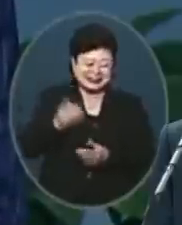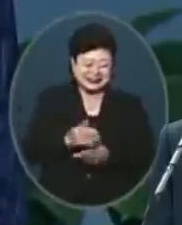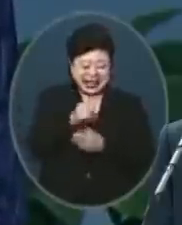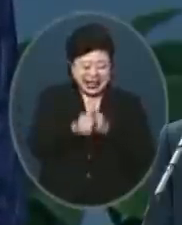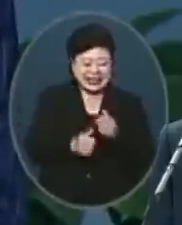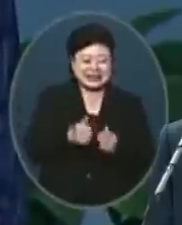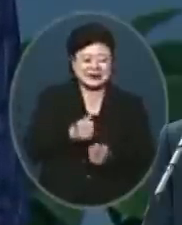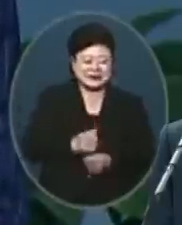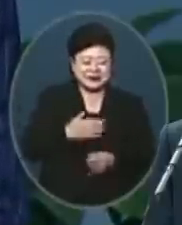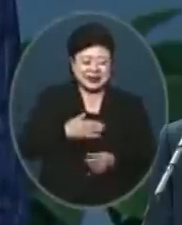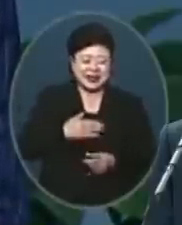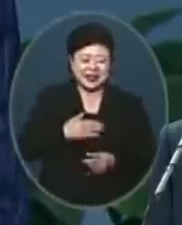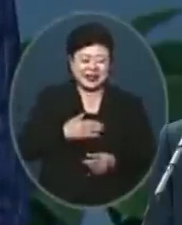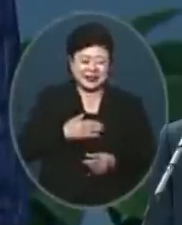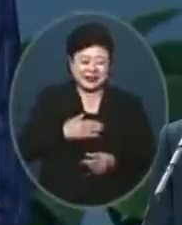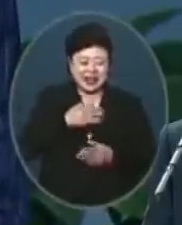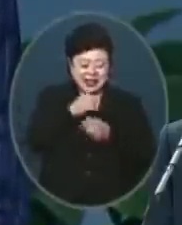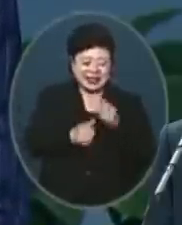하나님이